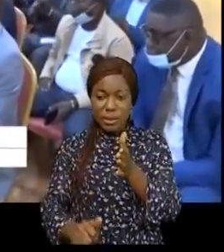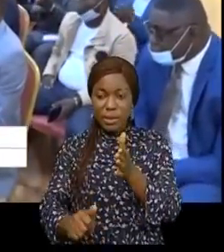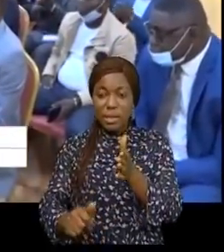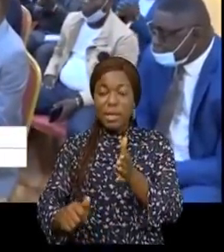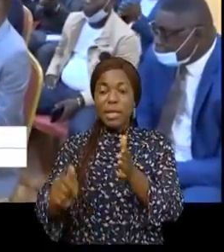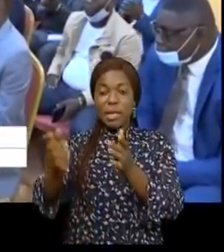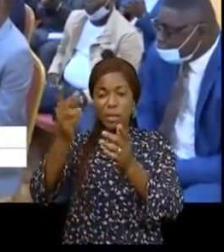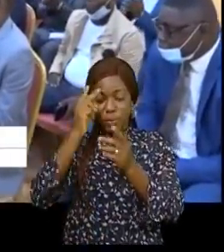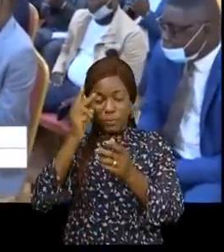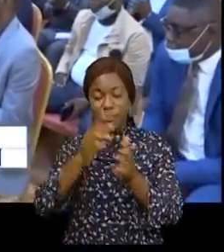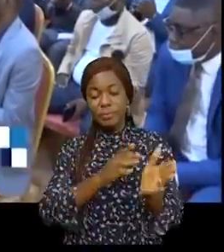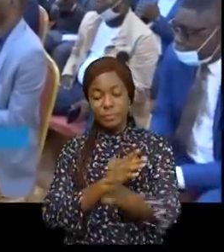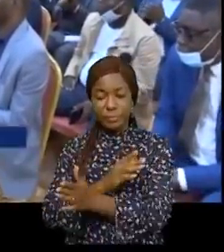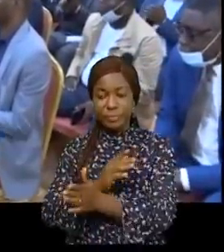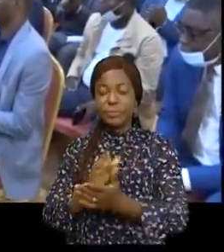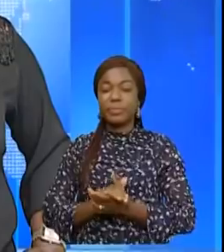l'ombre.